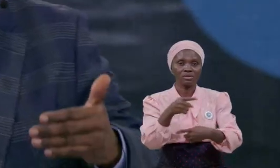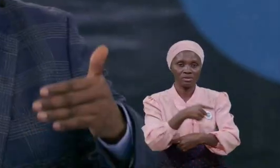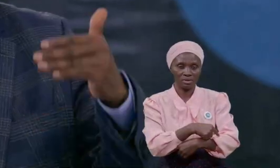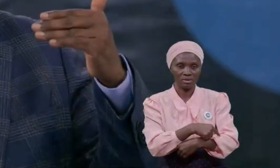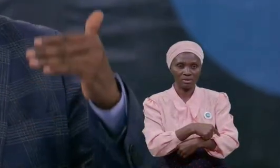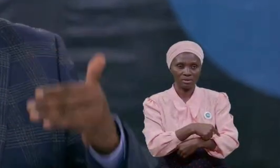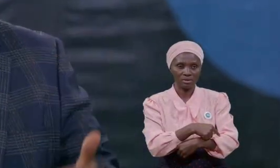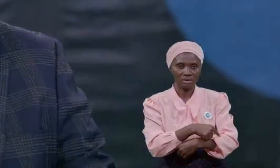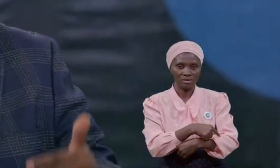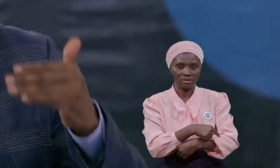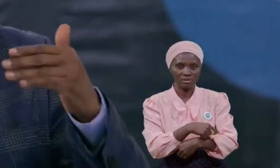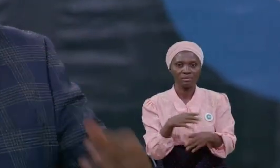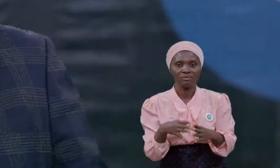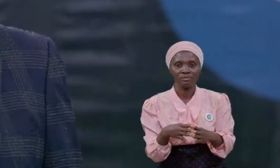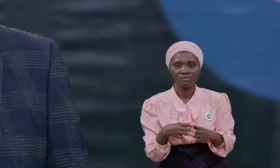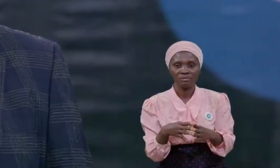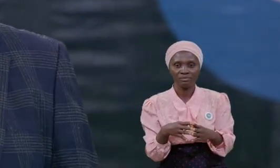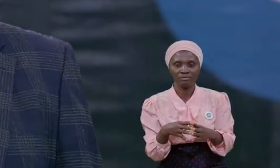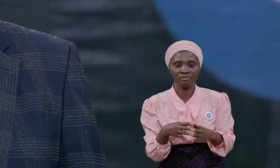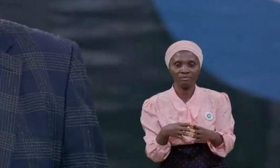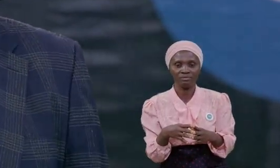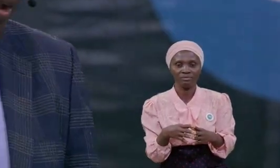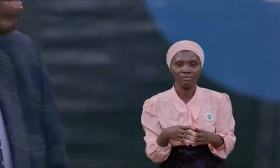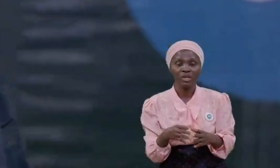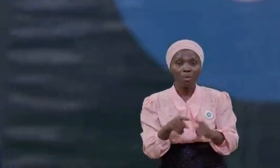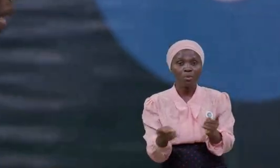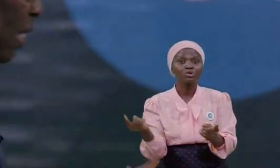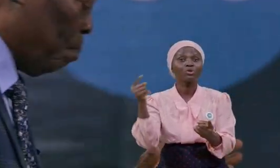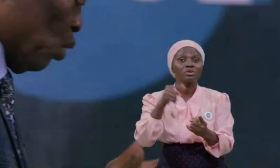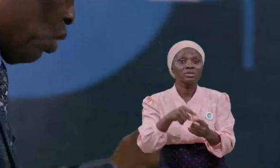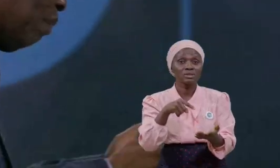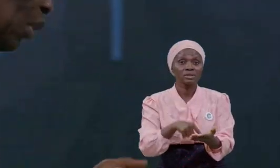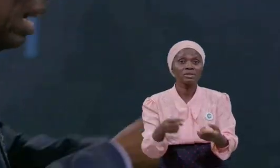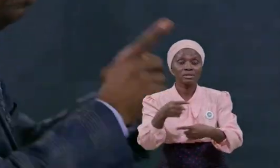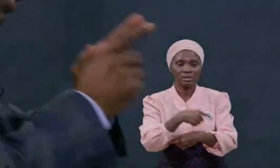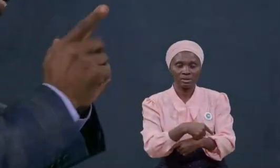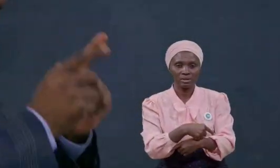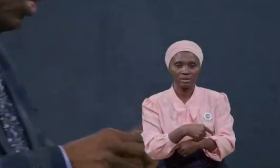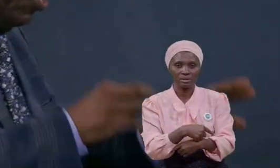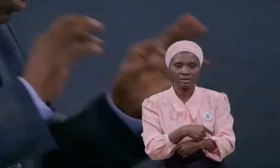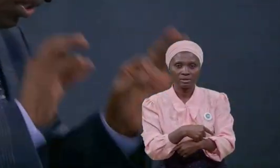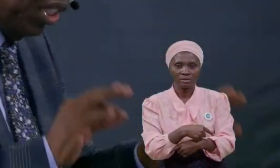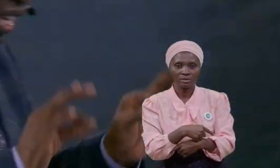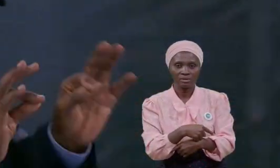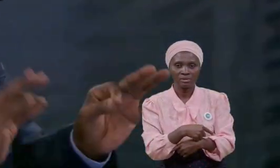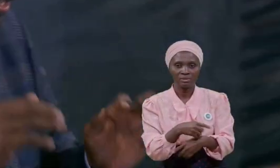Ils sont allés à l'église plusieurs fois, jusqu'à ce jour. Ils lisent les